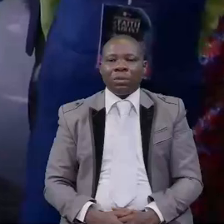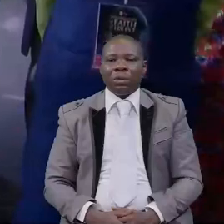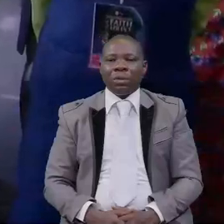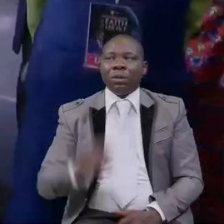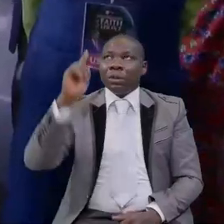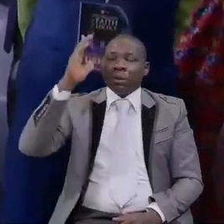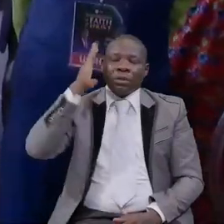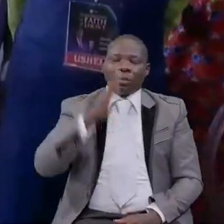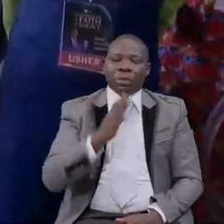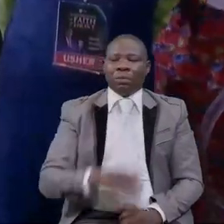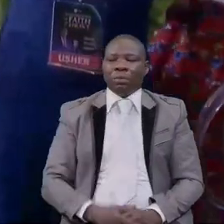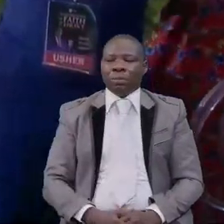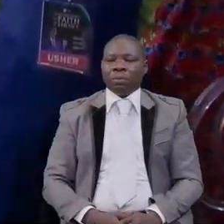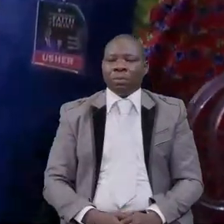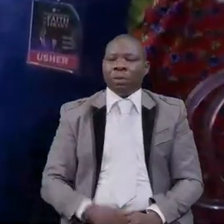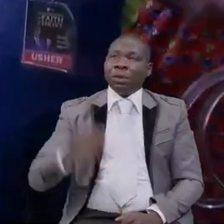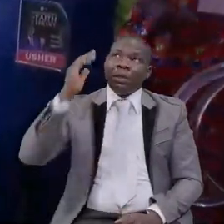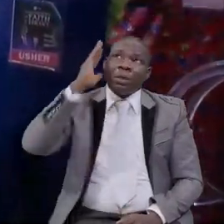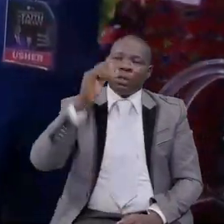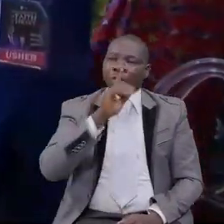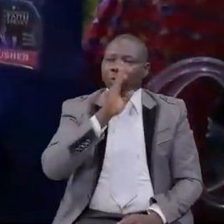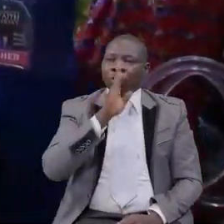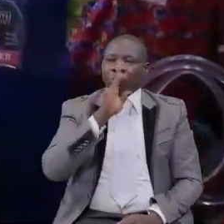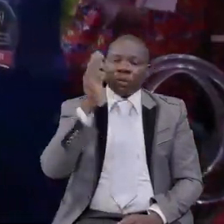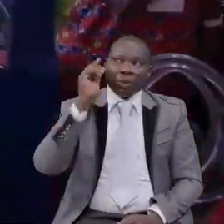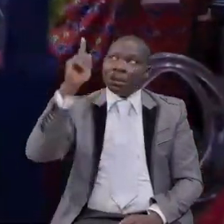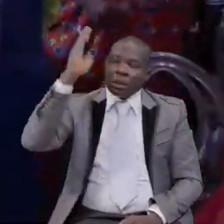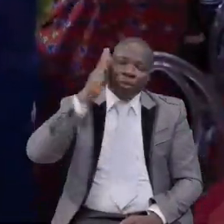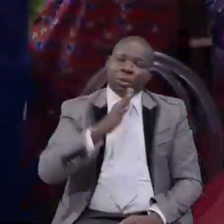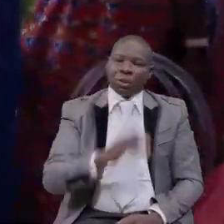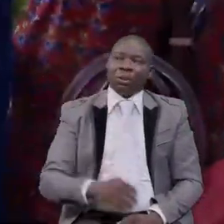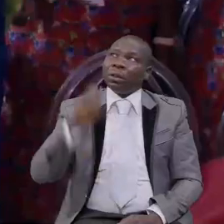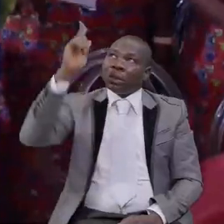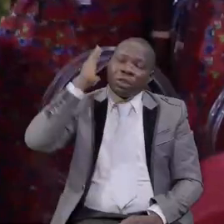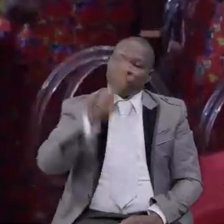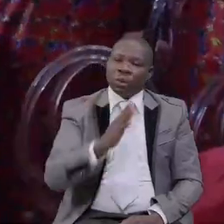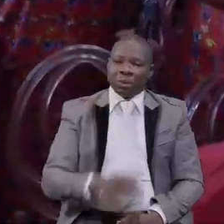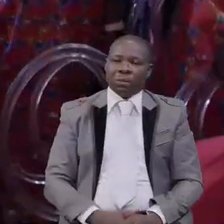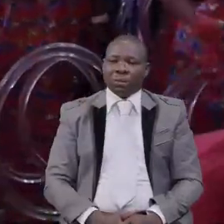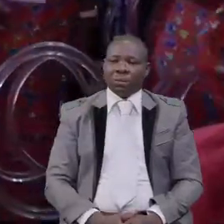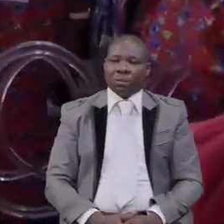Il le fera. Il le fera. Il le fera.